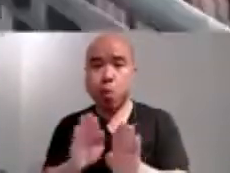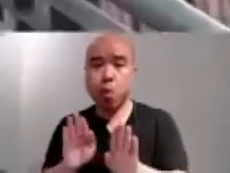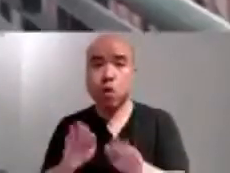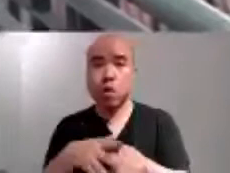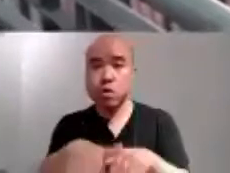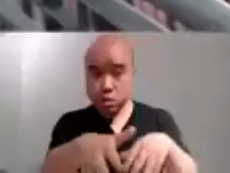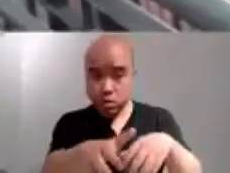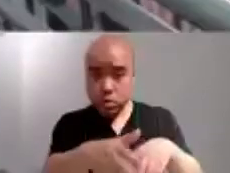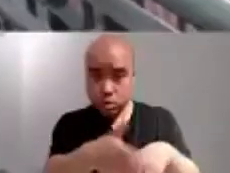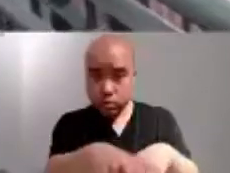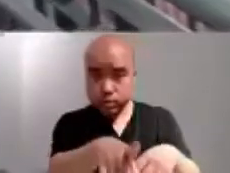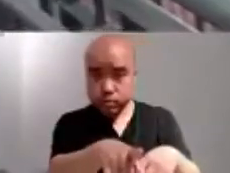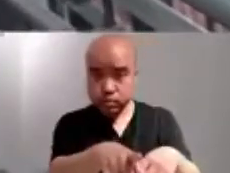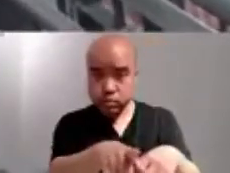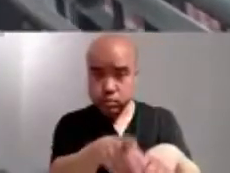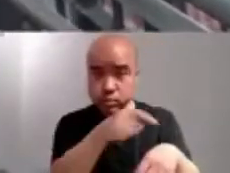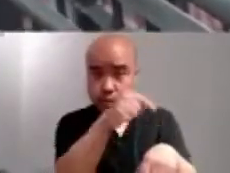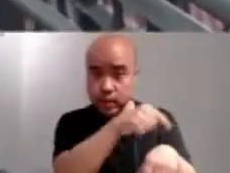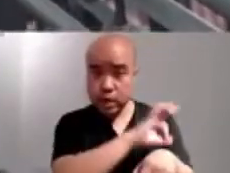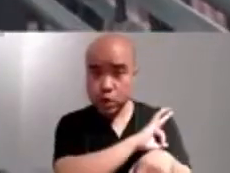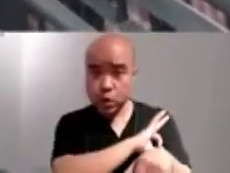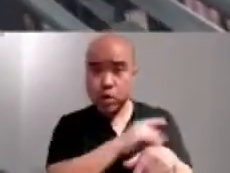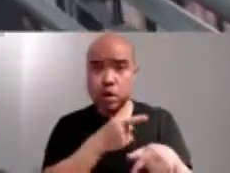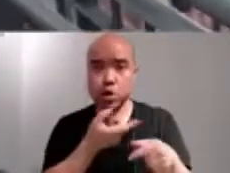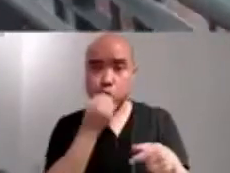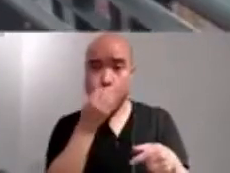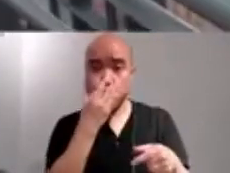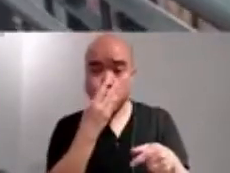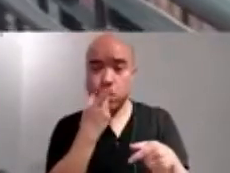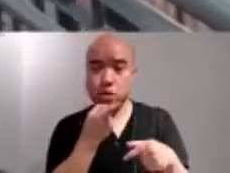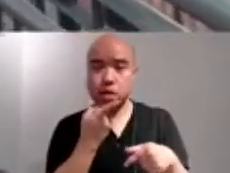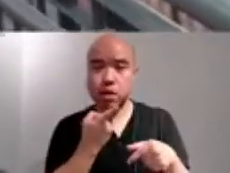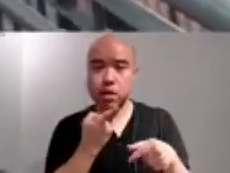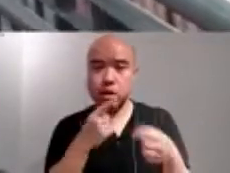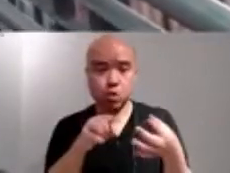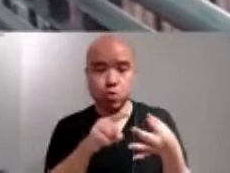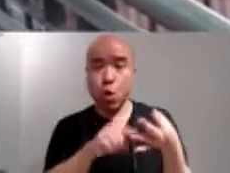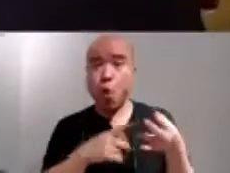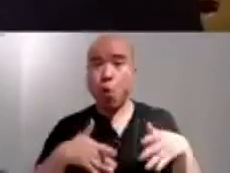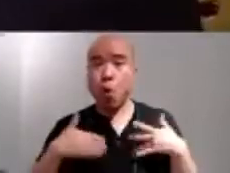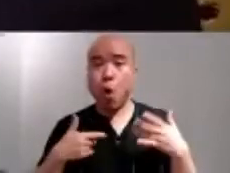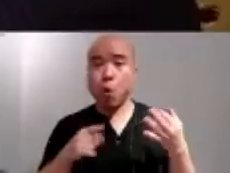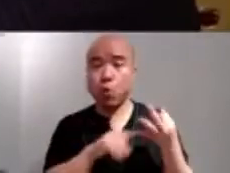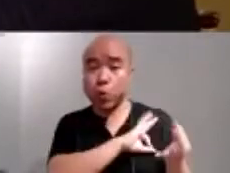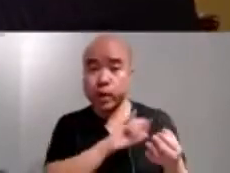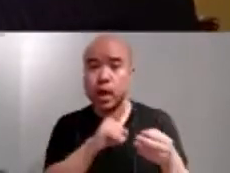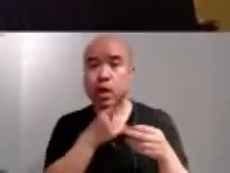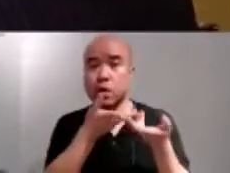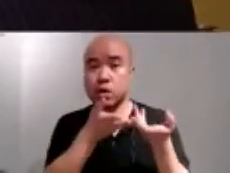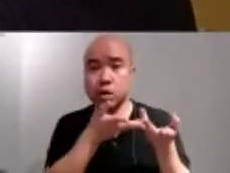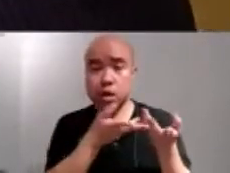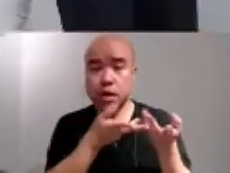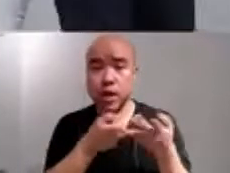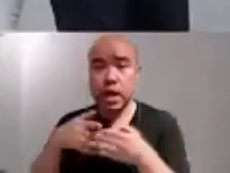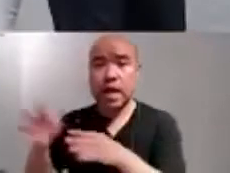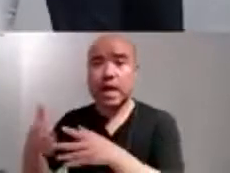咧、融樂會。融樂會咧最主要咧就幫啲少數族裔嘅家庭咧快啲可以融入社會啦。同埋就係 Christian Action 啦，